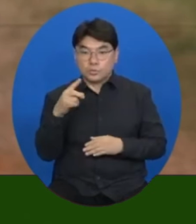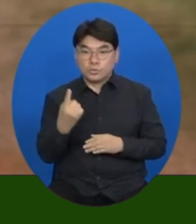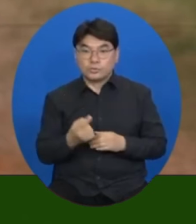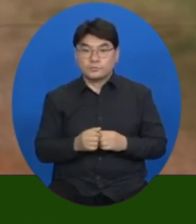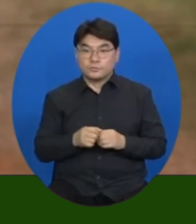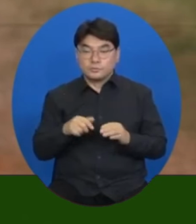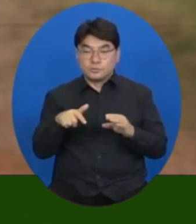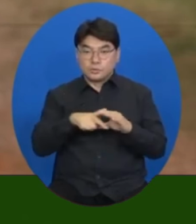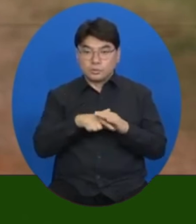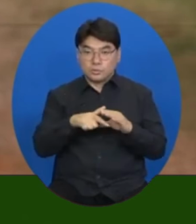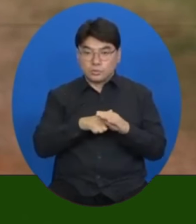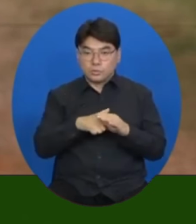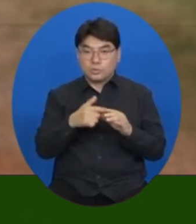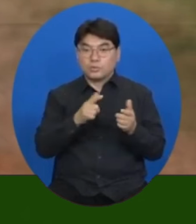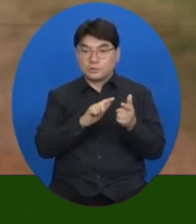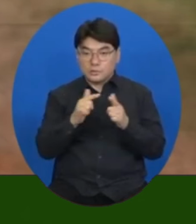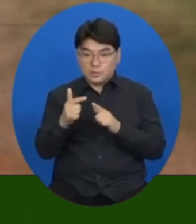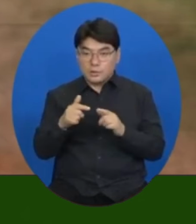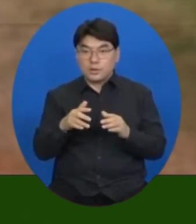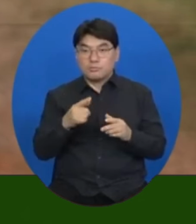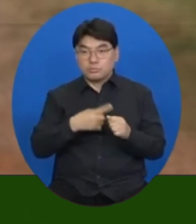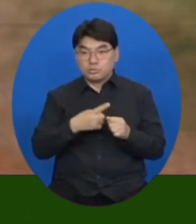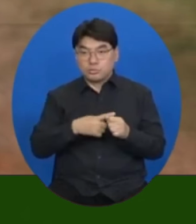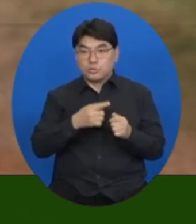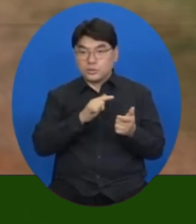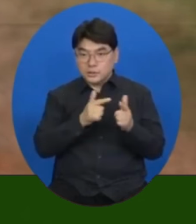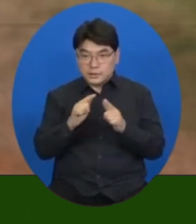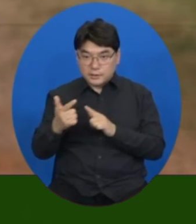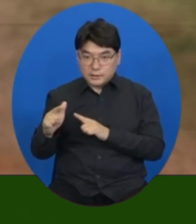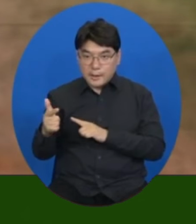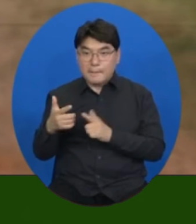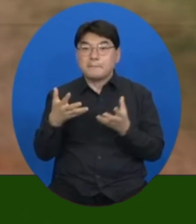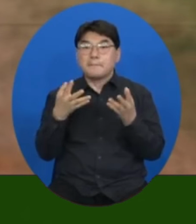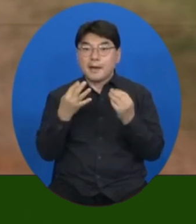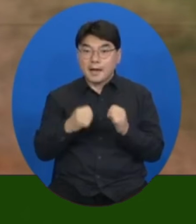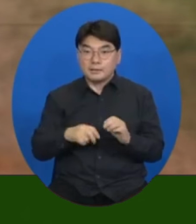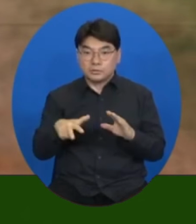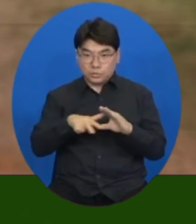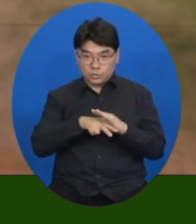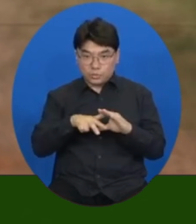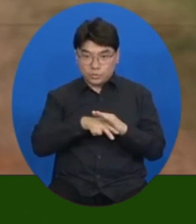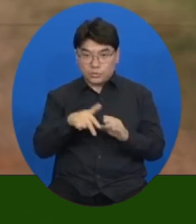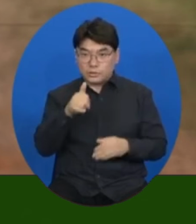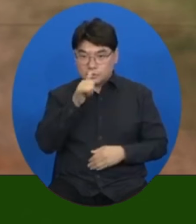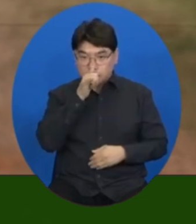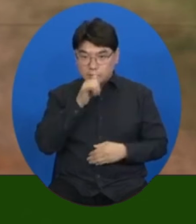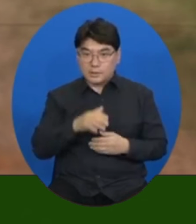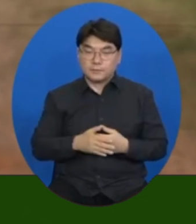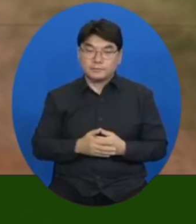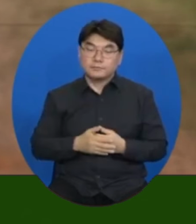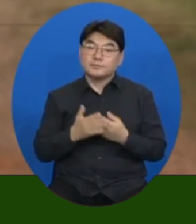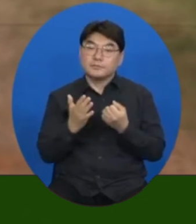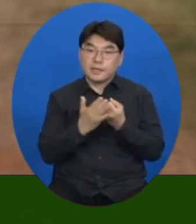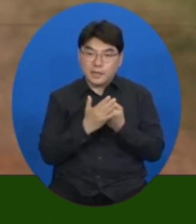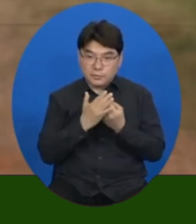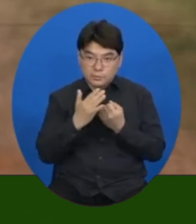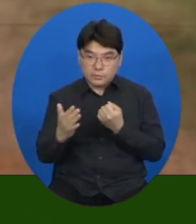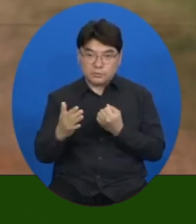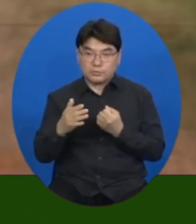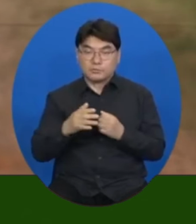이슬람 힌두교 정말 많은 종교들이 존재하고 있습니다 그래서